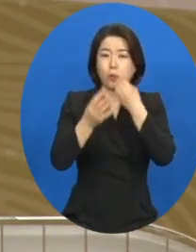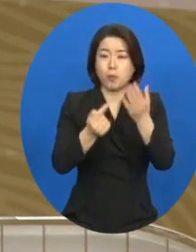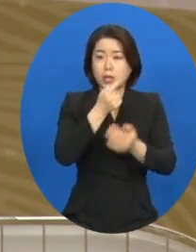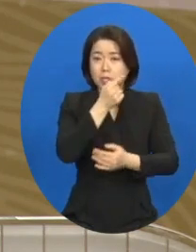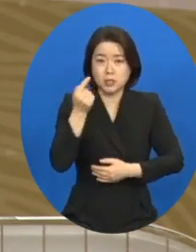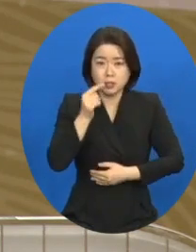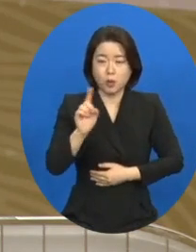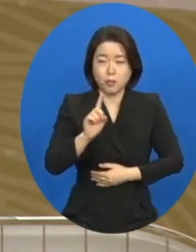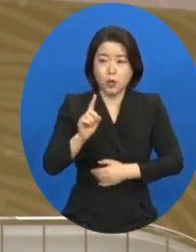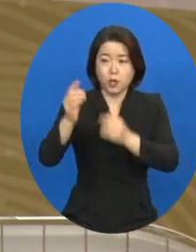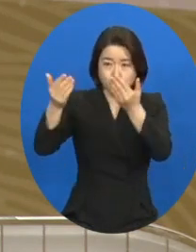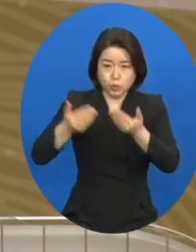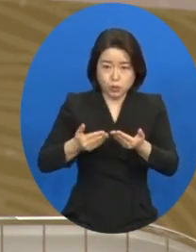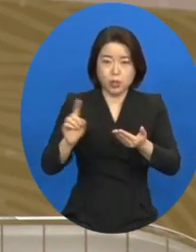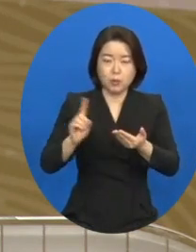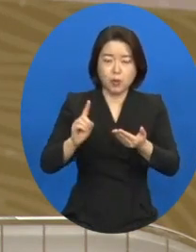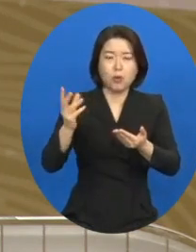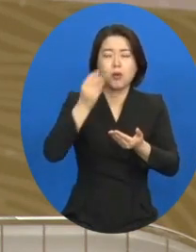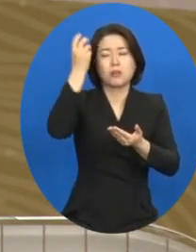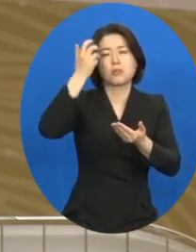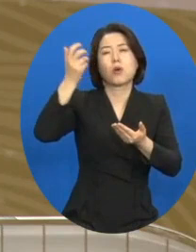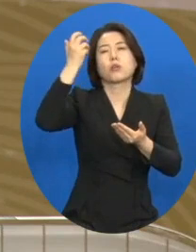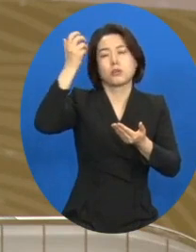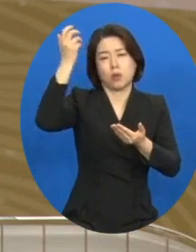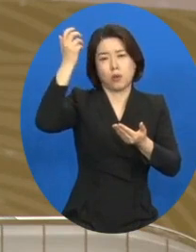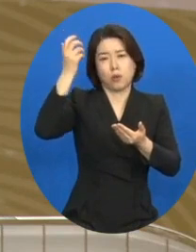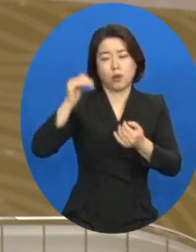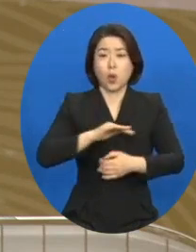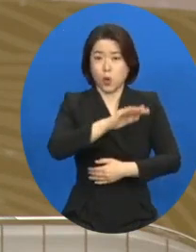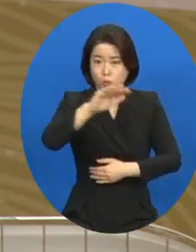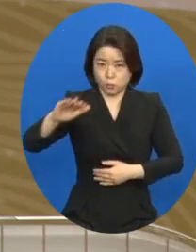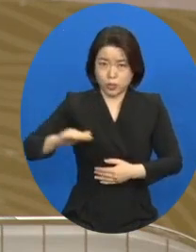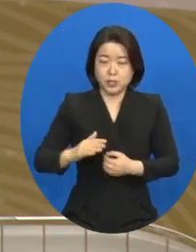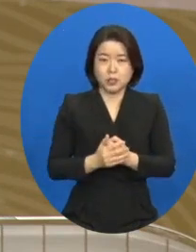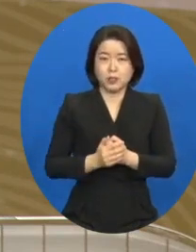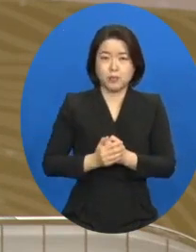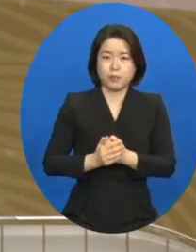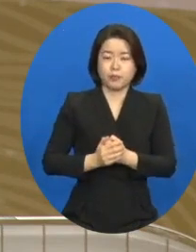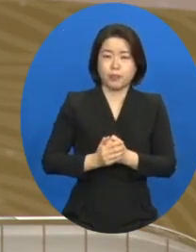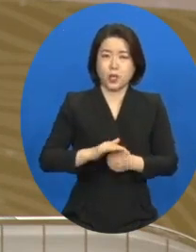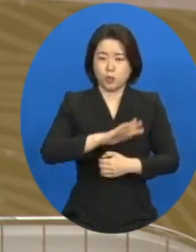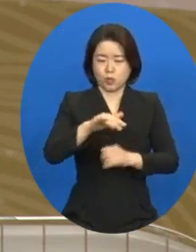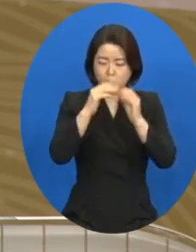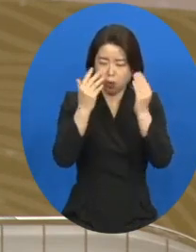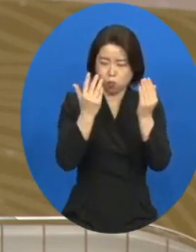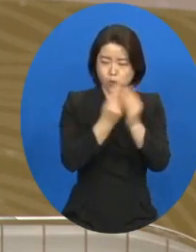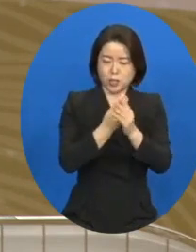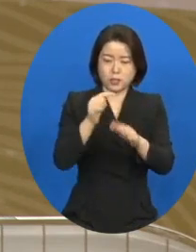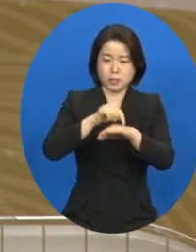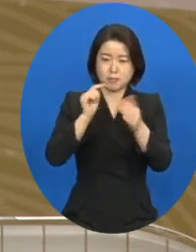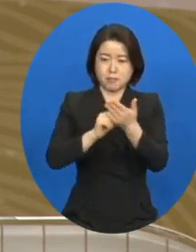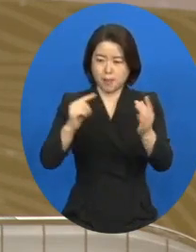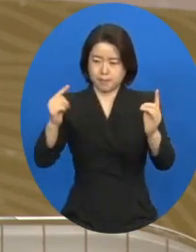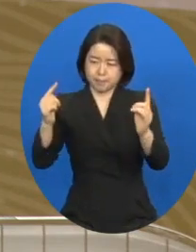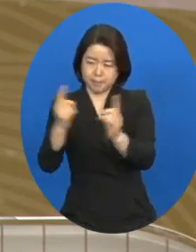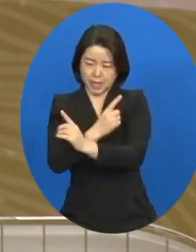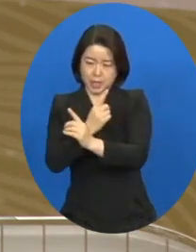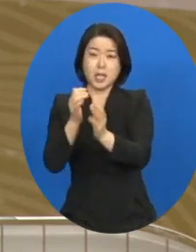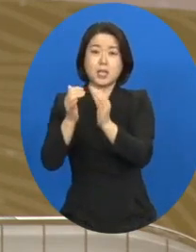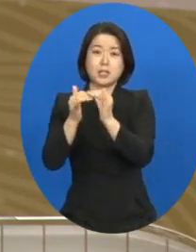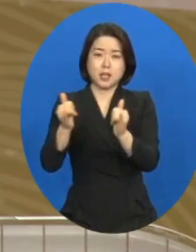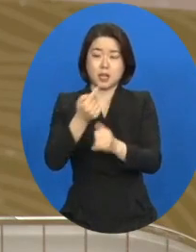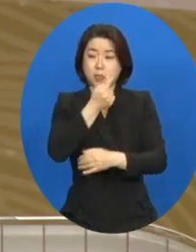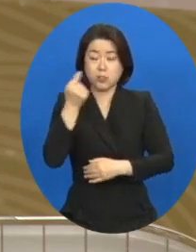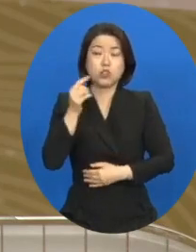증거로 우리에게 주신 분이 성령이세요. 우리에게는 우리가 완전히 마음이 뒤집어진 사람이라는